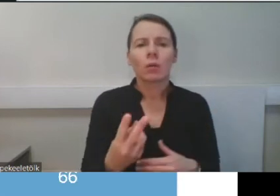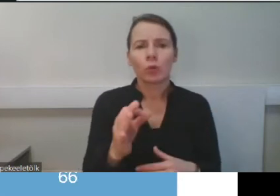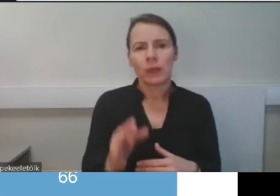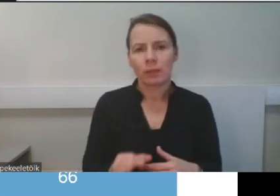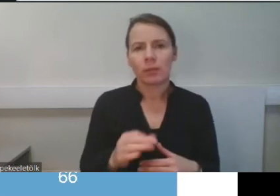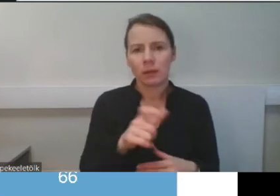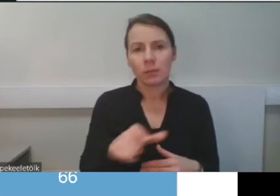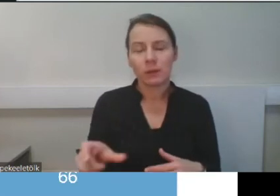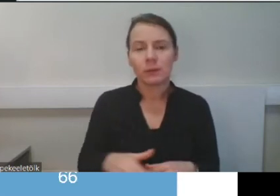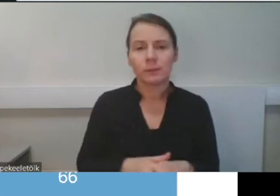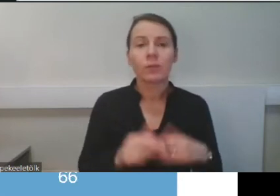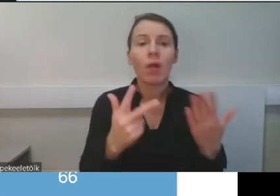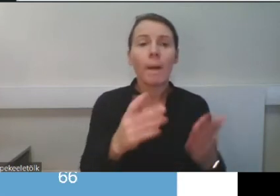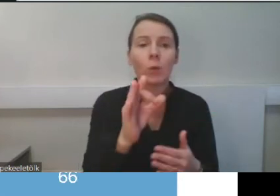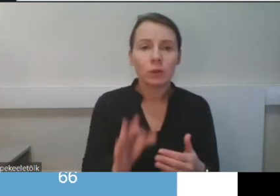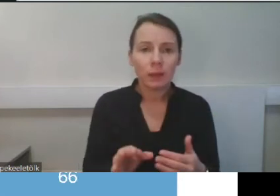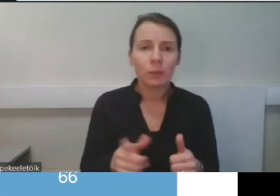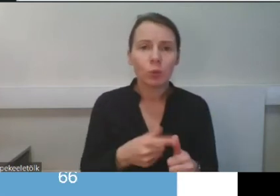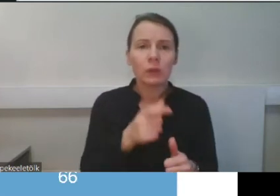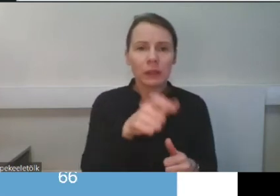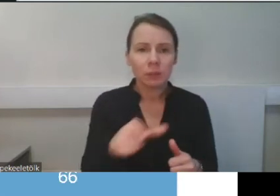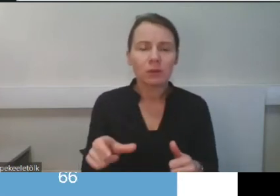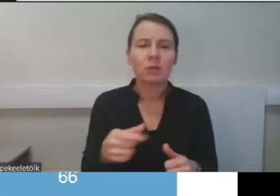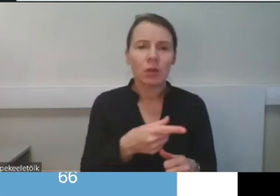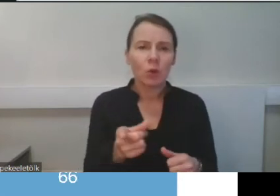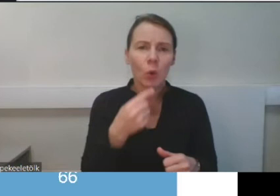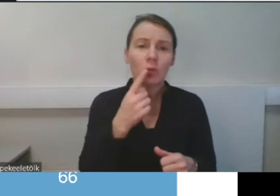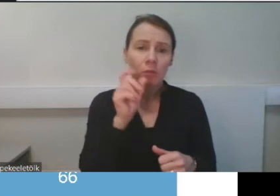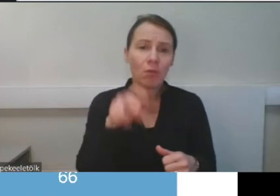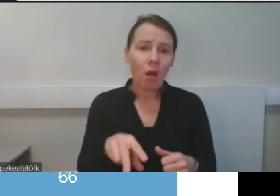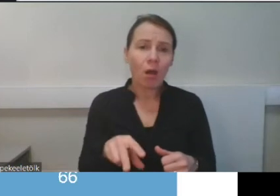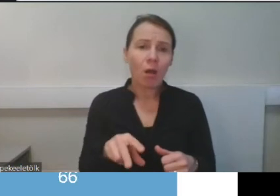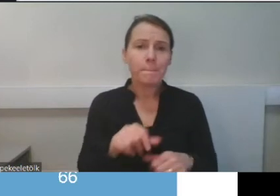detsember 2020, et kui palju on meil protsentuaalselt